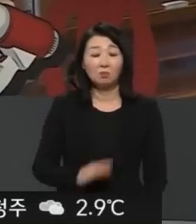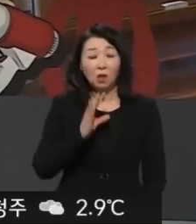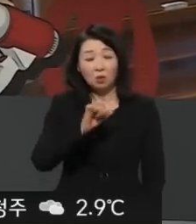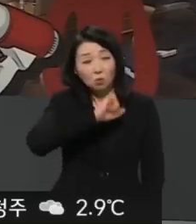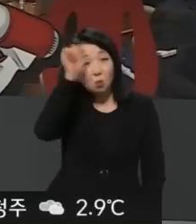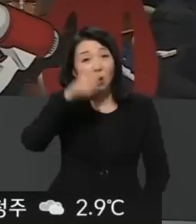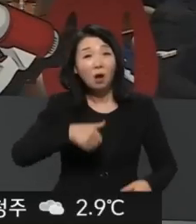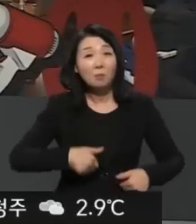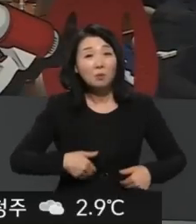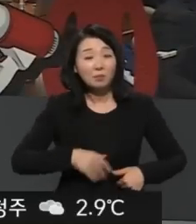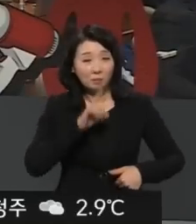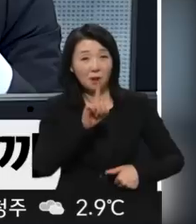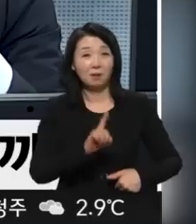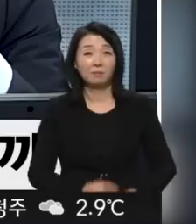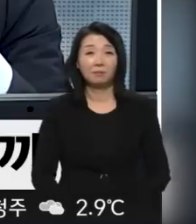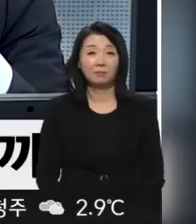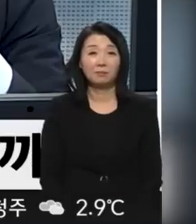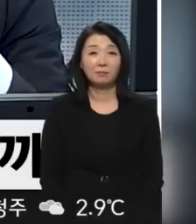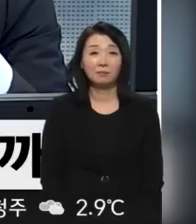목소리 나옵니다.